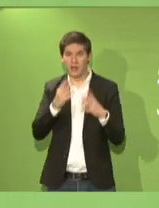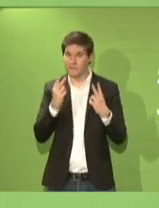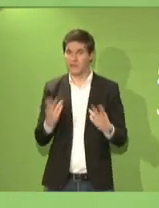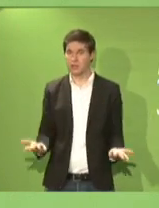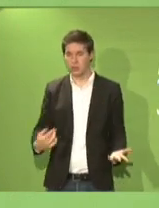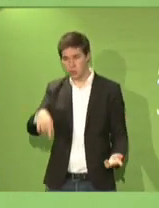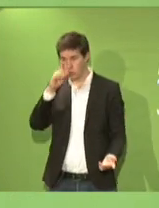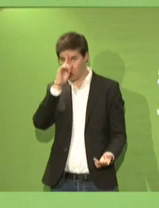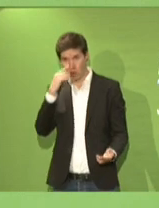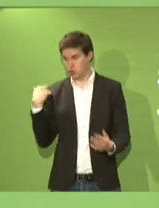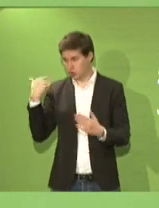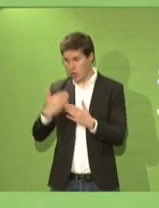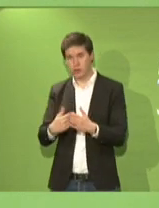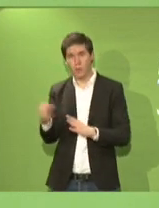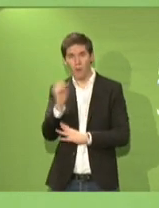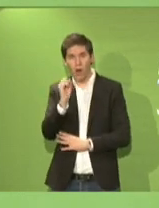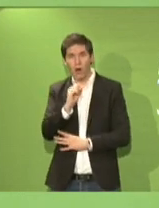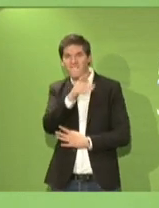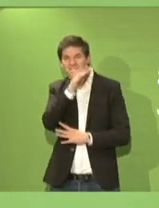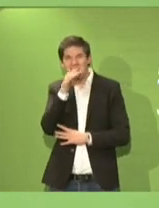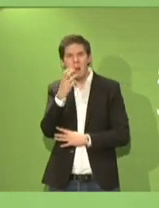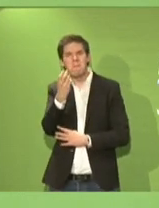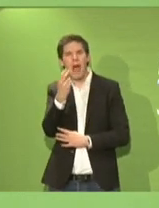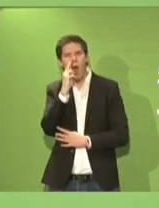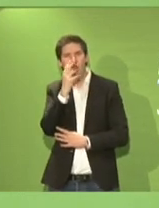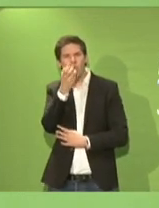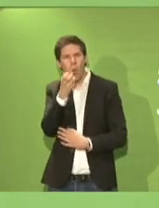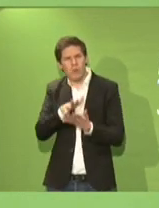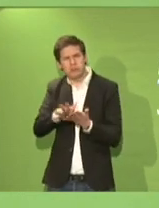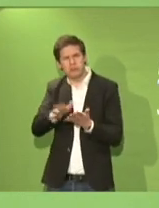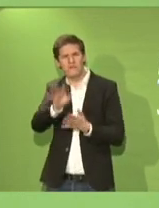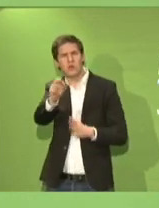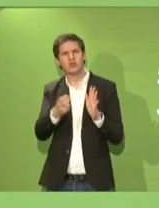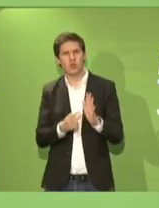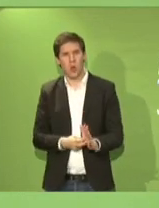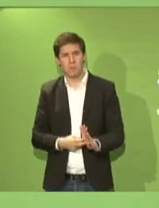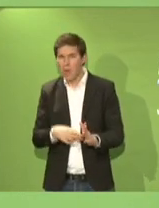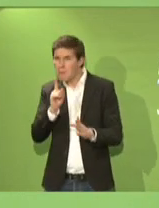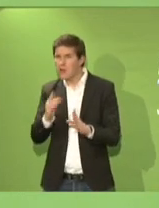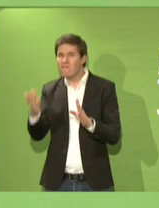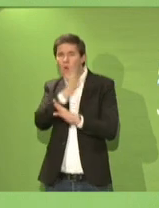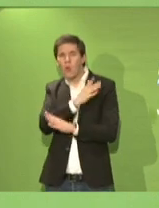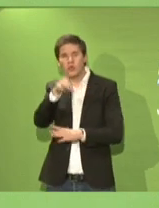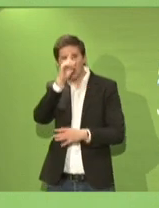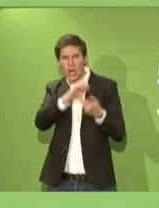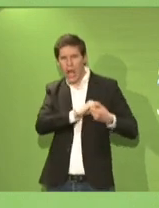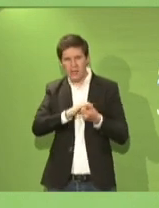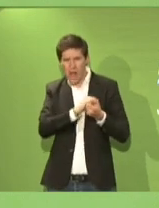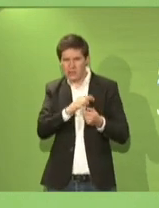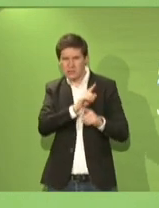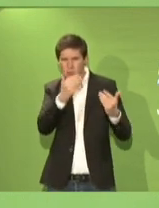hat letztes Jahr so viel Braunkohle verstromt wie nie zuvor seit der deutschen Einheit. So darf es sicher nicht